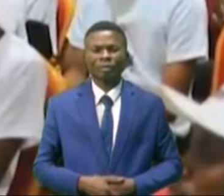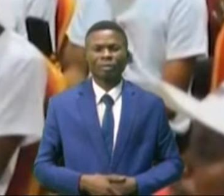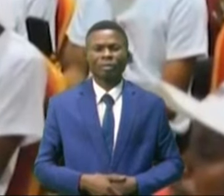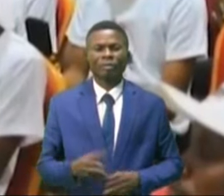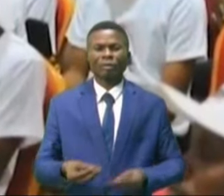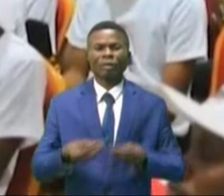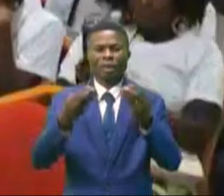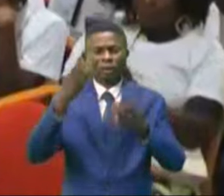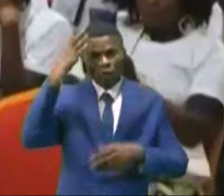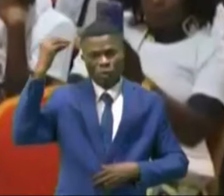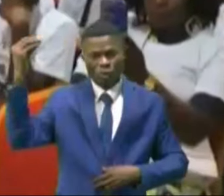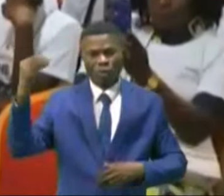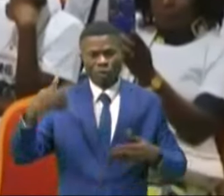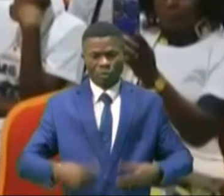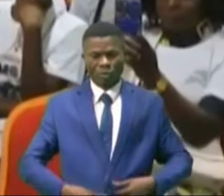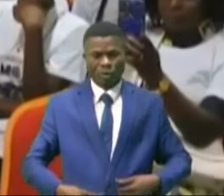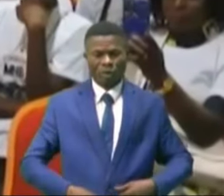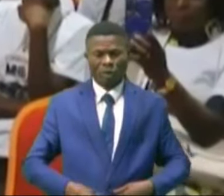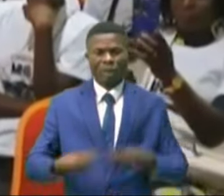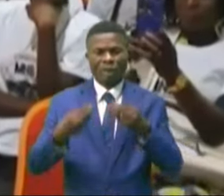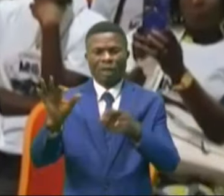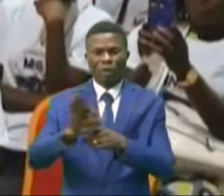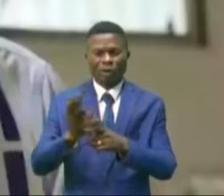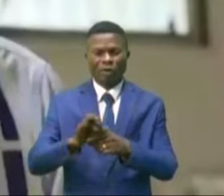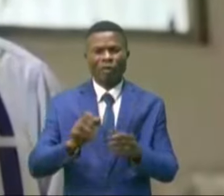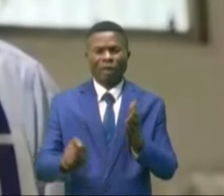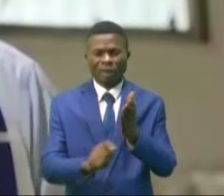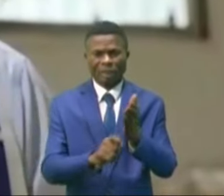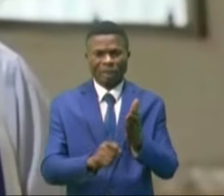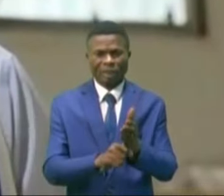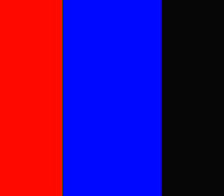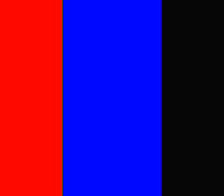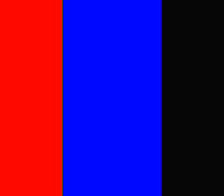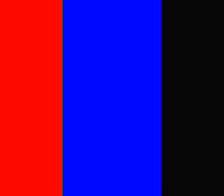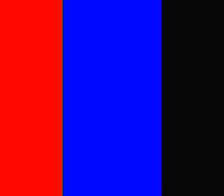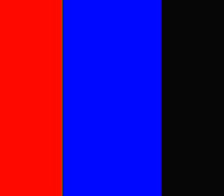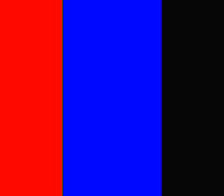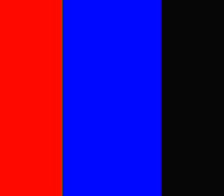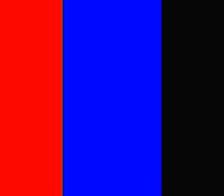Redonner de l'espoir aux jeunes en les formant dans les domaines techniques pour lutter contre la